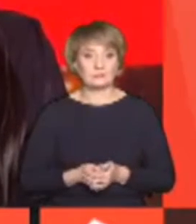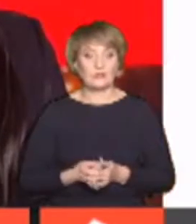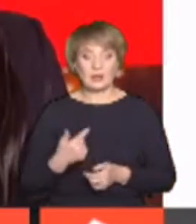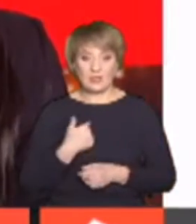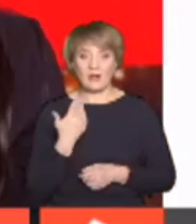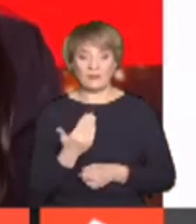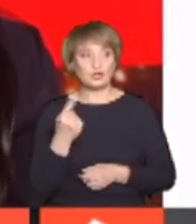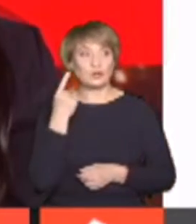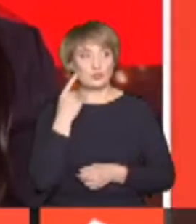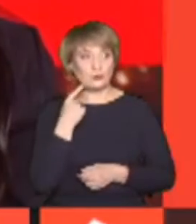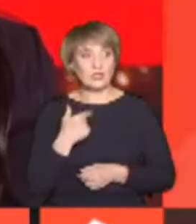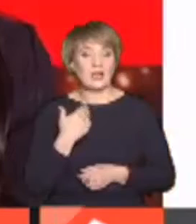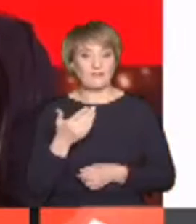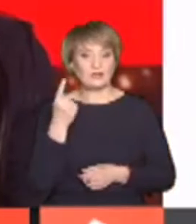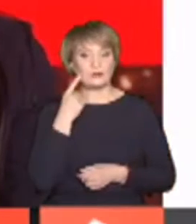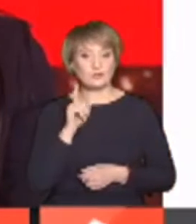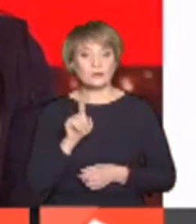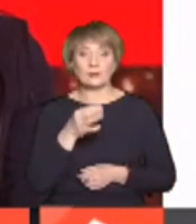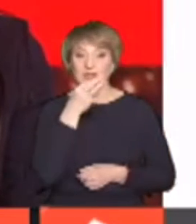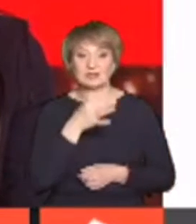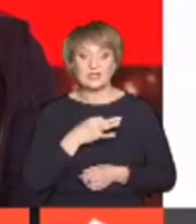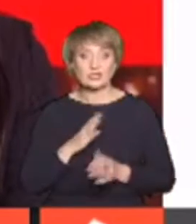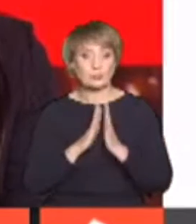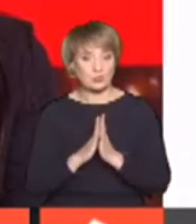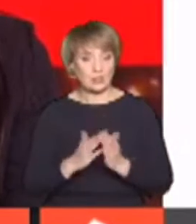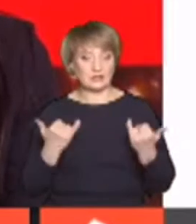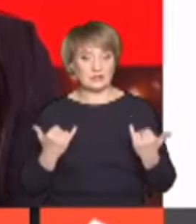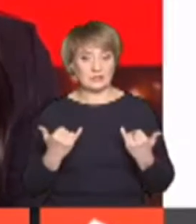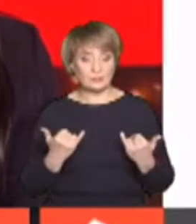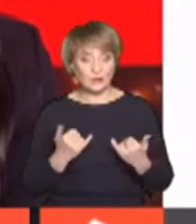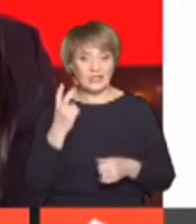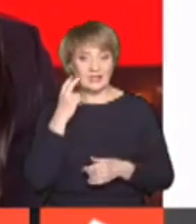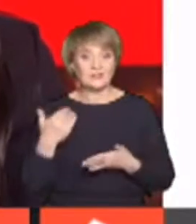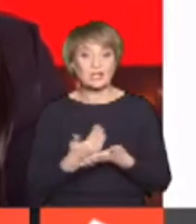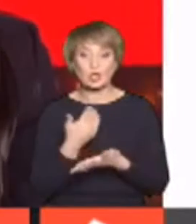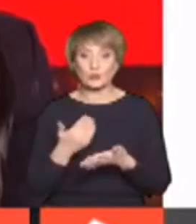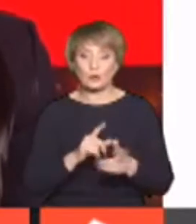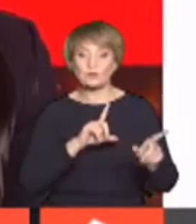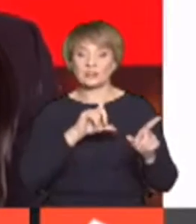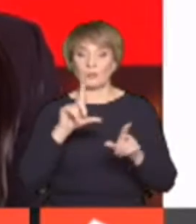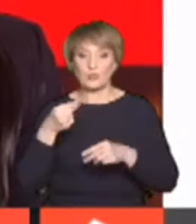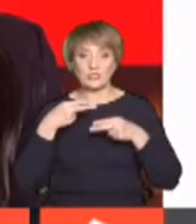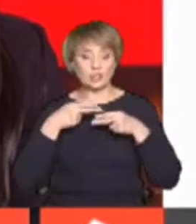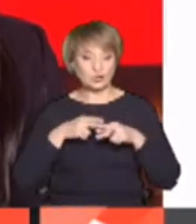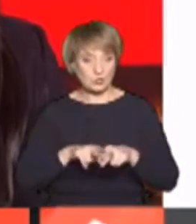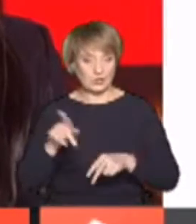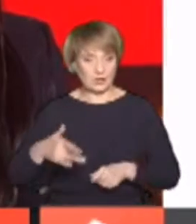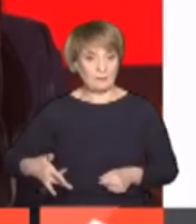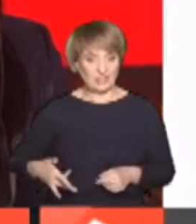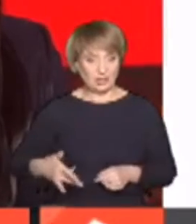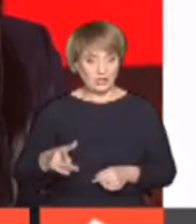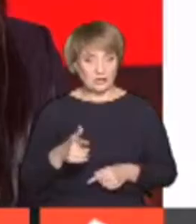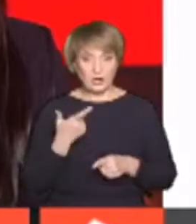Я вас чую. І ми вас чуємо. Пане Мирославе, от скажіть, будь ласка, сьогодні «Київ-Ньюзрум» поїхав на столичний Печерський і ось